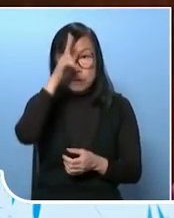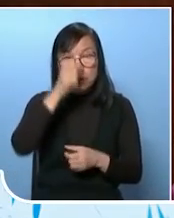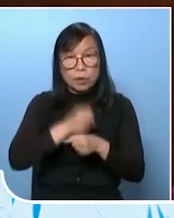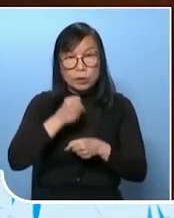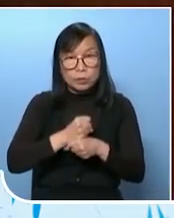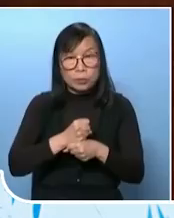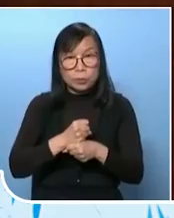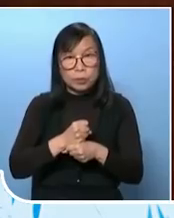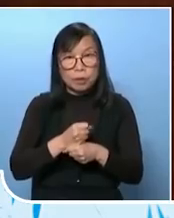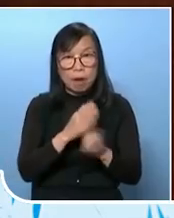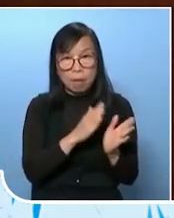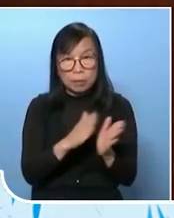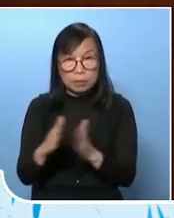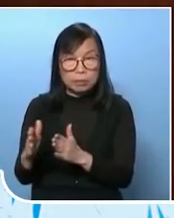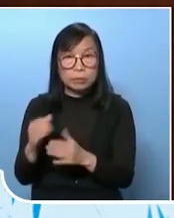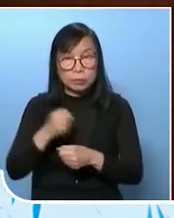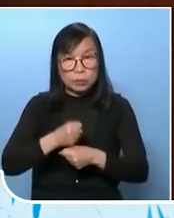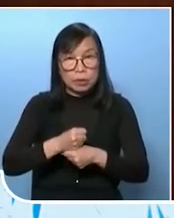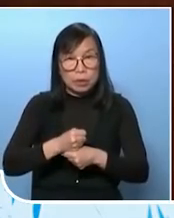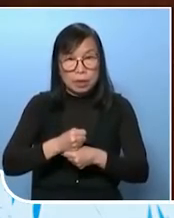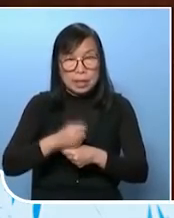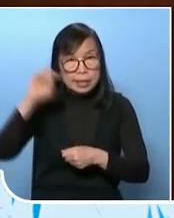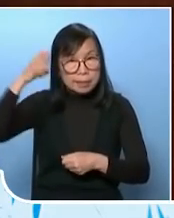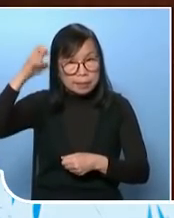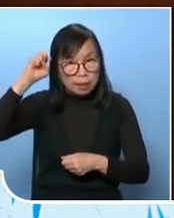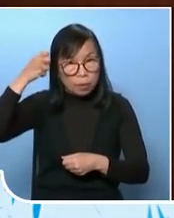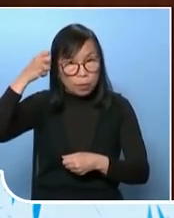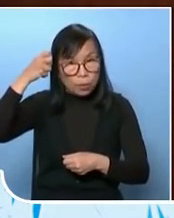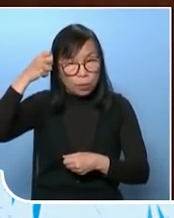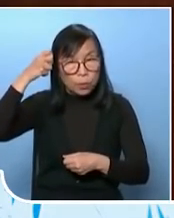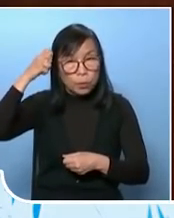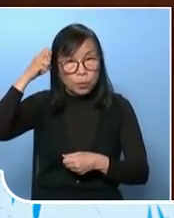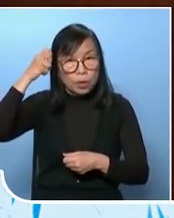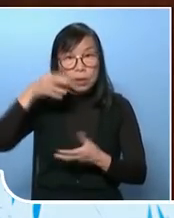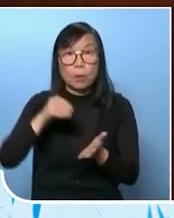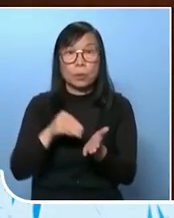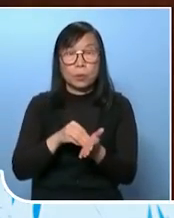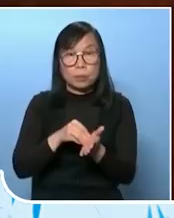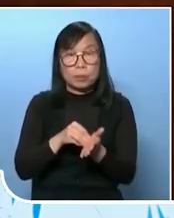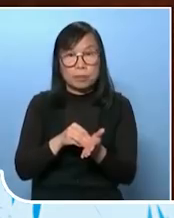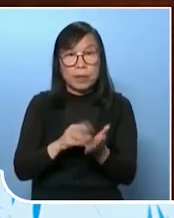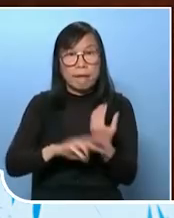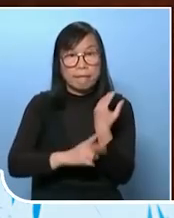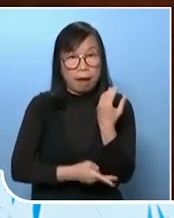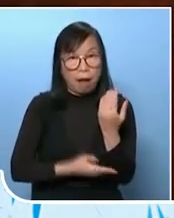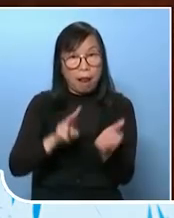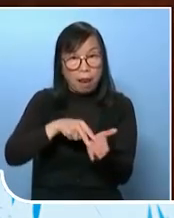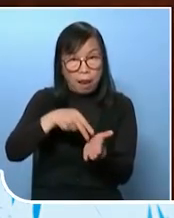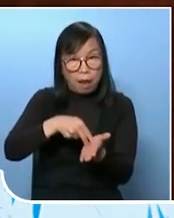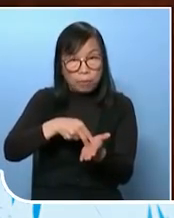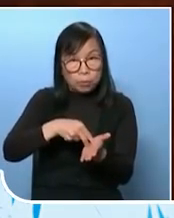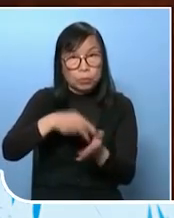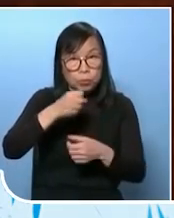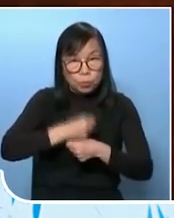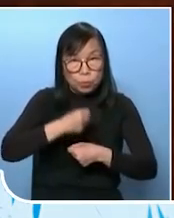作當然是會按部就班做，我們做完了研究，我們就要決定是否用立法的方法來